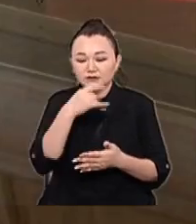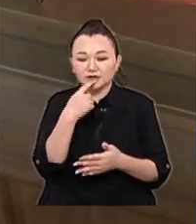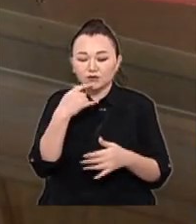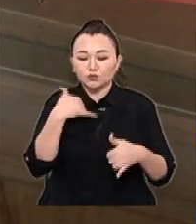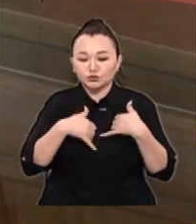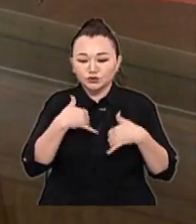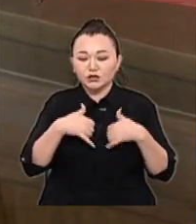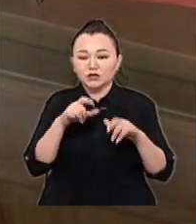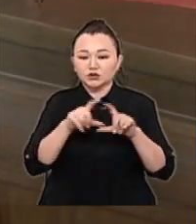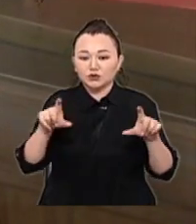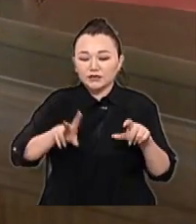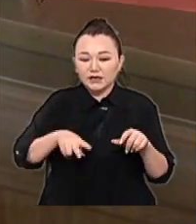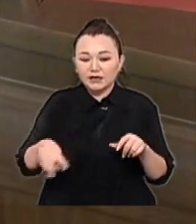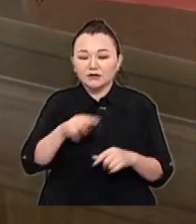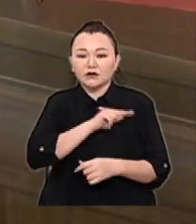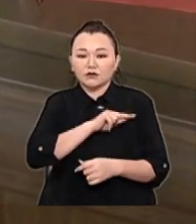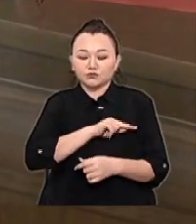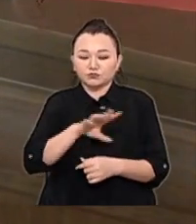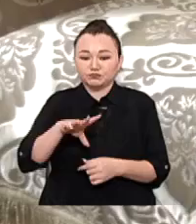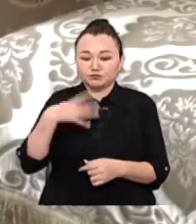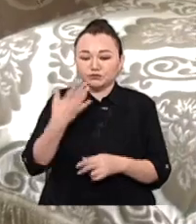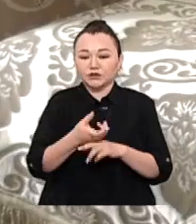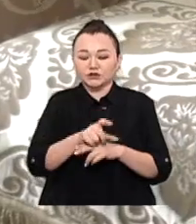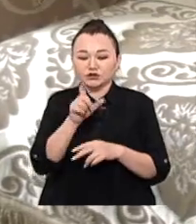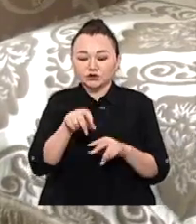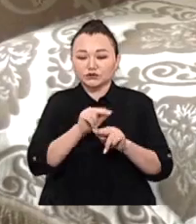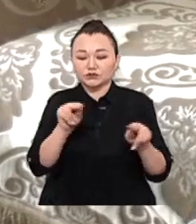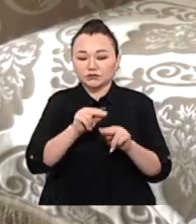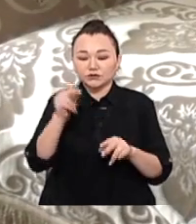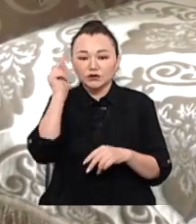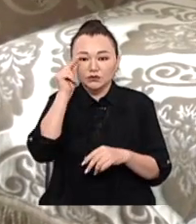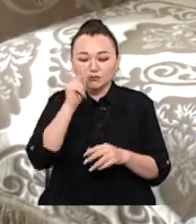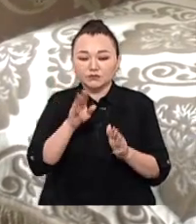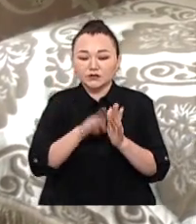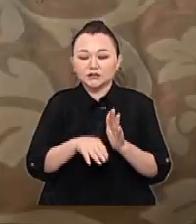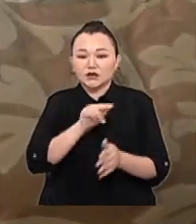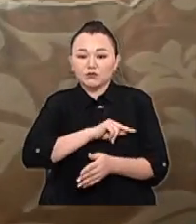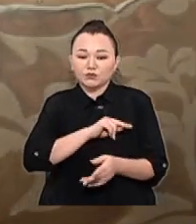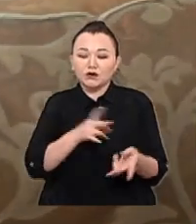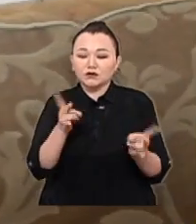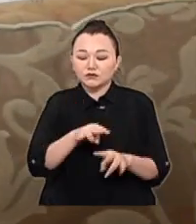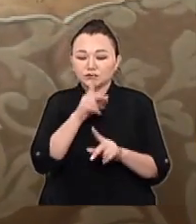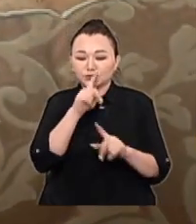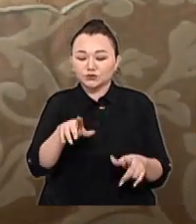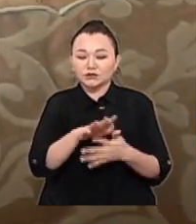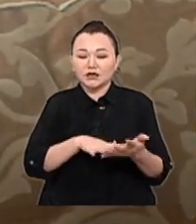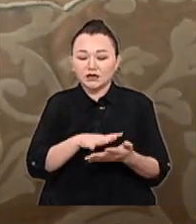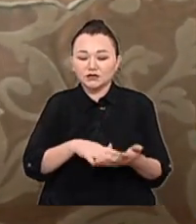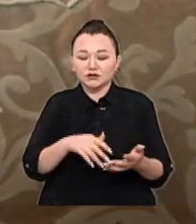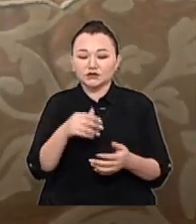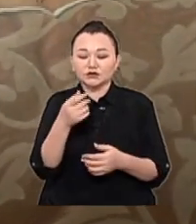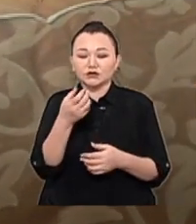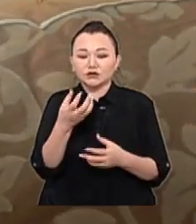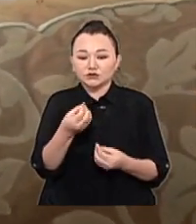мұғалімі, мектеп директоры болып қызмет атқарған ол, осы білім беру саласында жұмыссыз қалмаймын деді. Әлі де кішкене демалғым